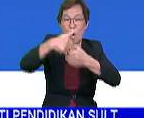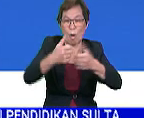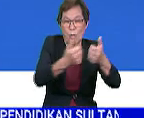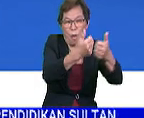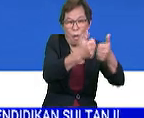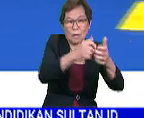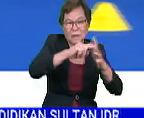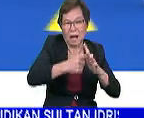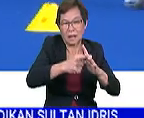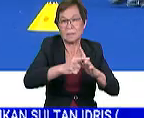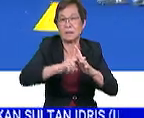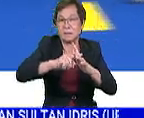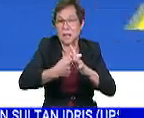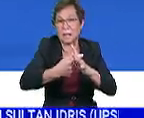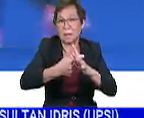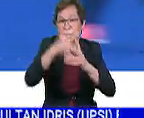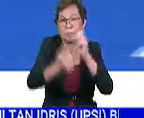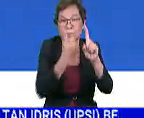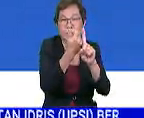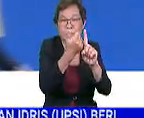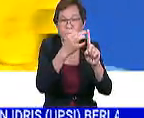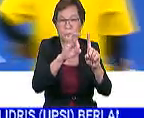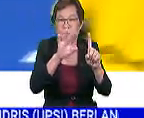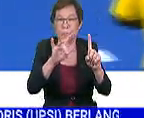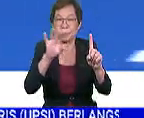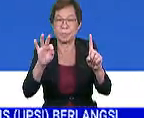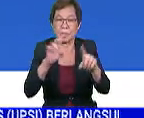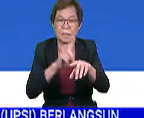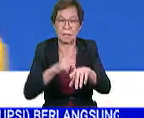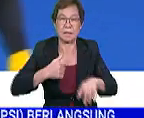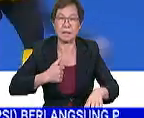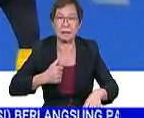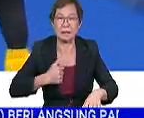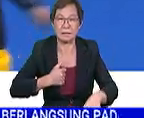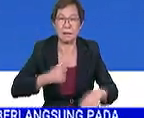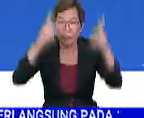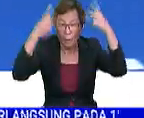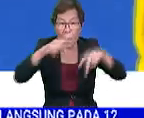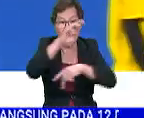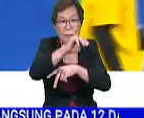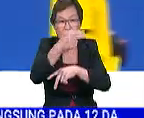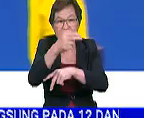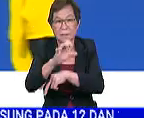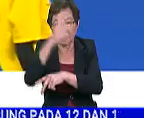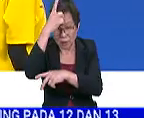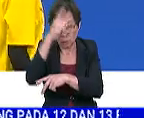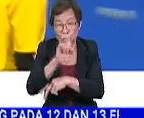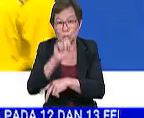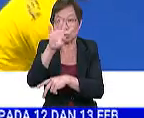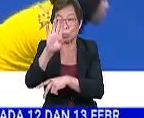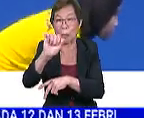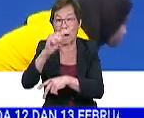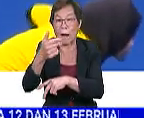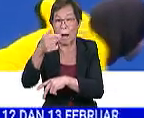ini sejak ia diperkenalkan pada tahun 1989 di ottawa Canada presiden mhc ser an Kamal